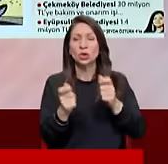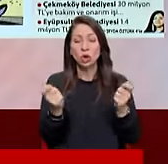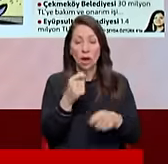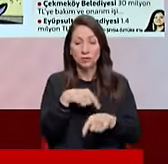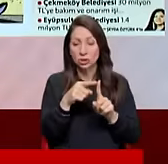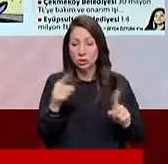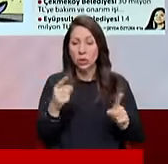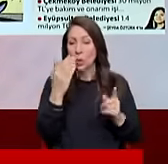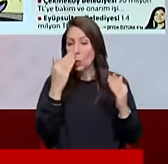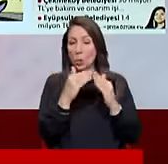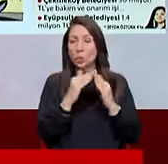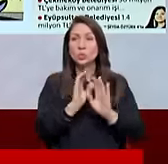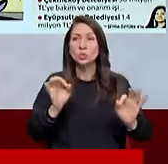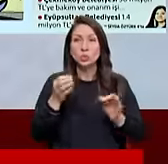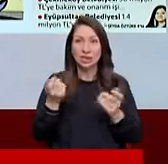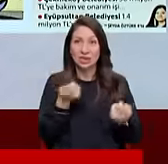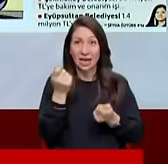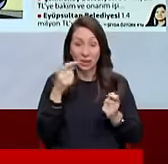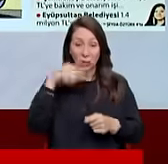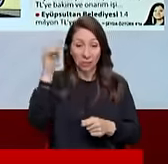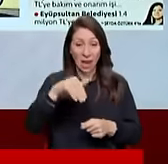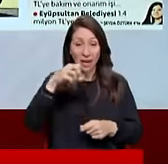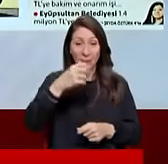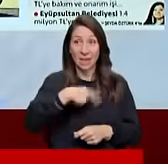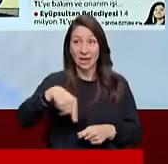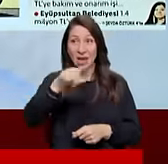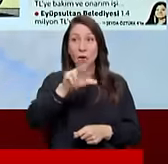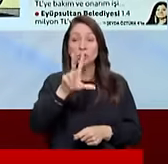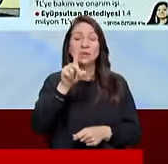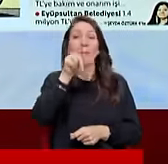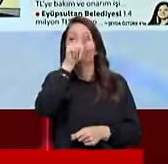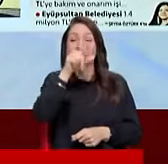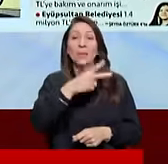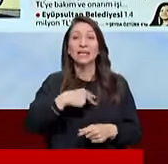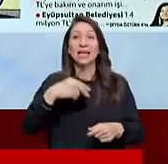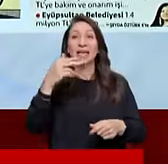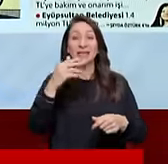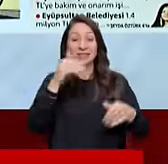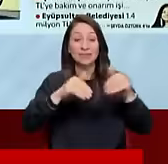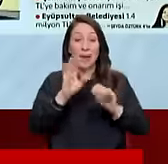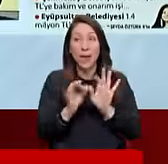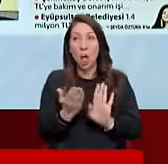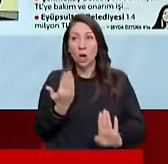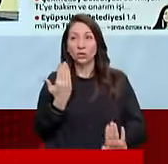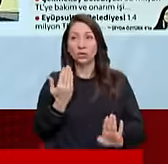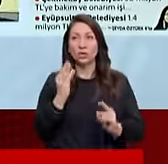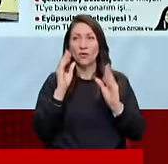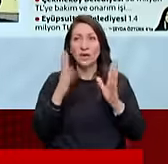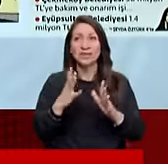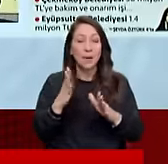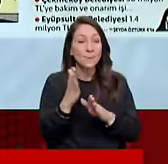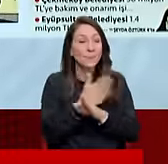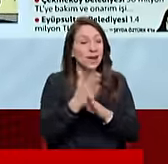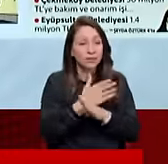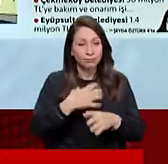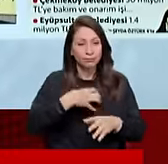süresince usulsüz işlemlerle gündeme gelen AKP'li belediyeler 31 Mart yerel seçimlerinin hemen öncesinde çok sayıda taşınmazını